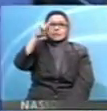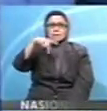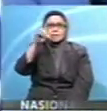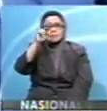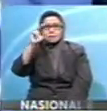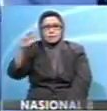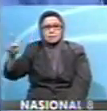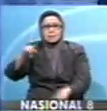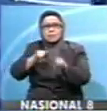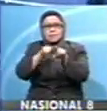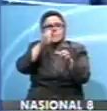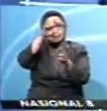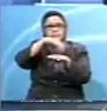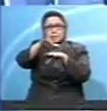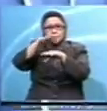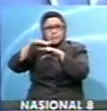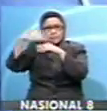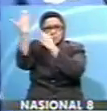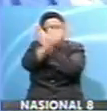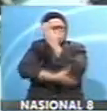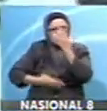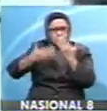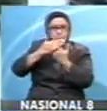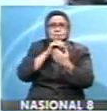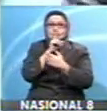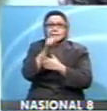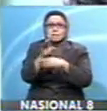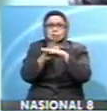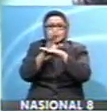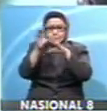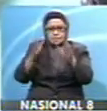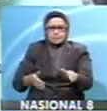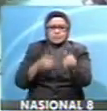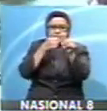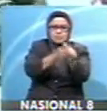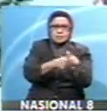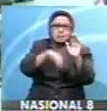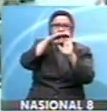di seluruh negara bagi memastikan peniaga mematuhi peraturan yang